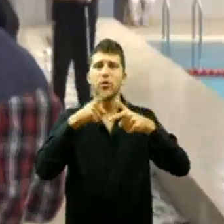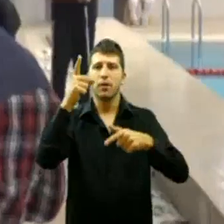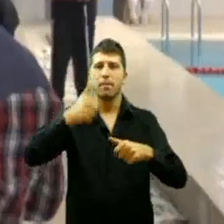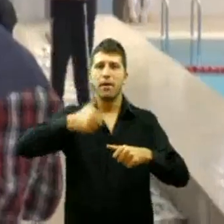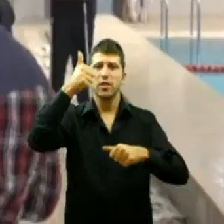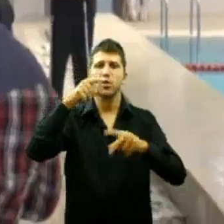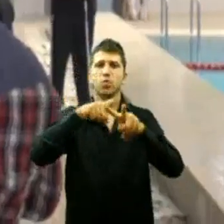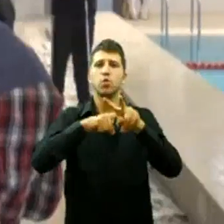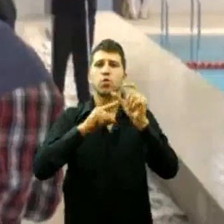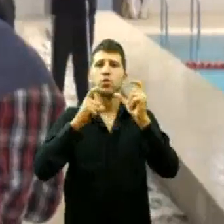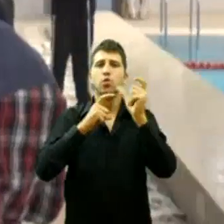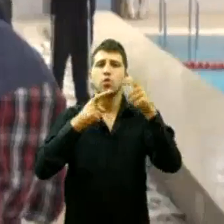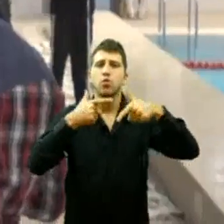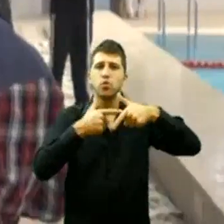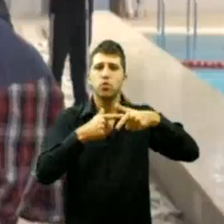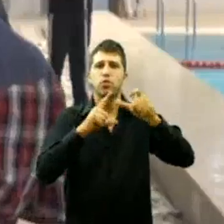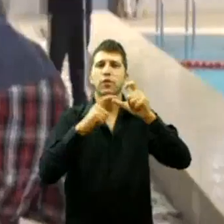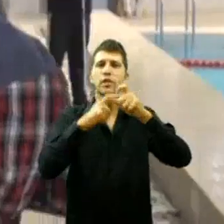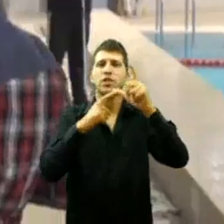tarafından verildi.